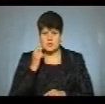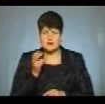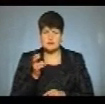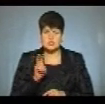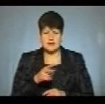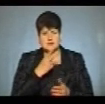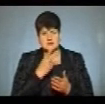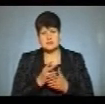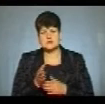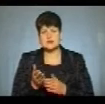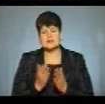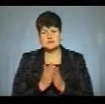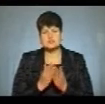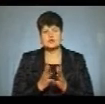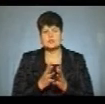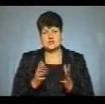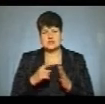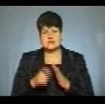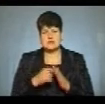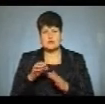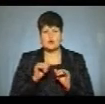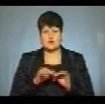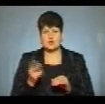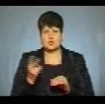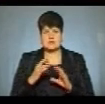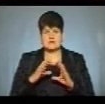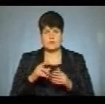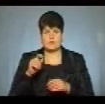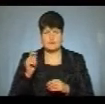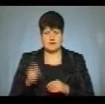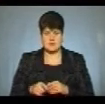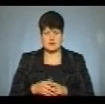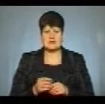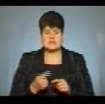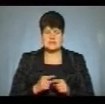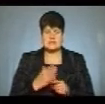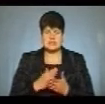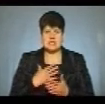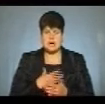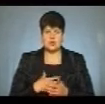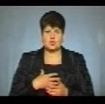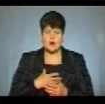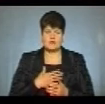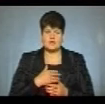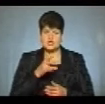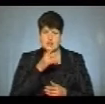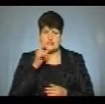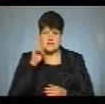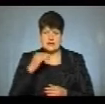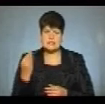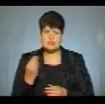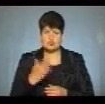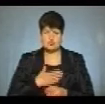на презентацію книжки, щоб більше дізнатися про події Другої світової війни. Це актуально в наш час знати історію